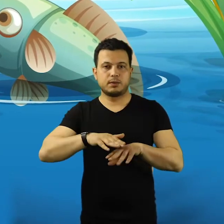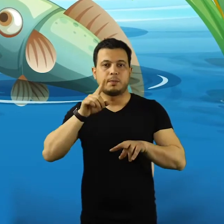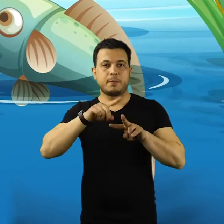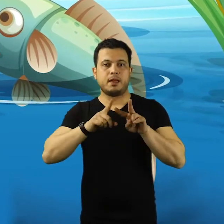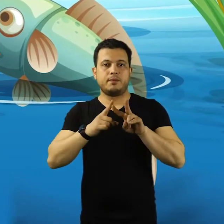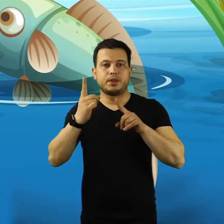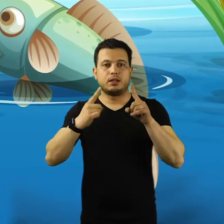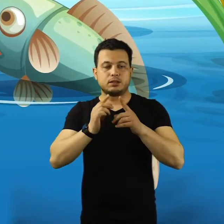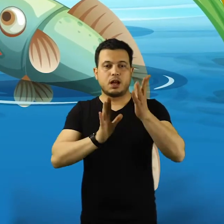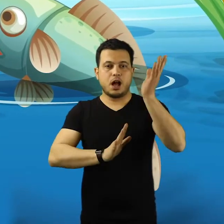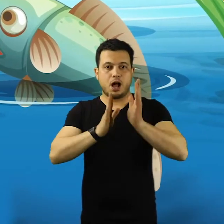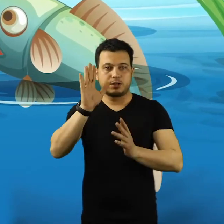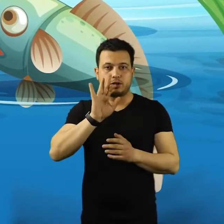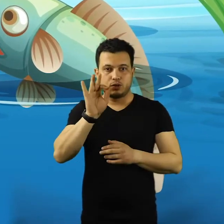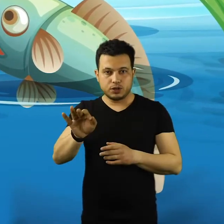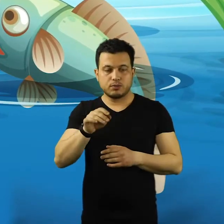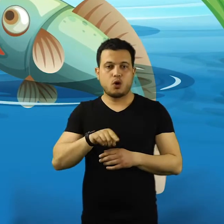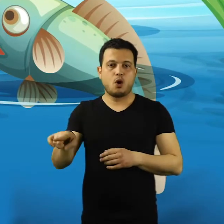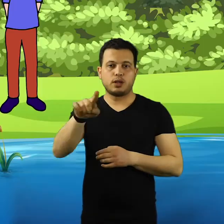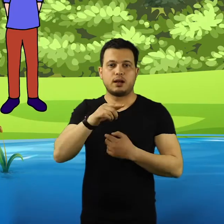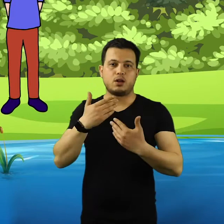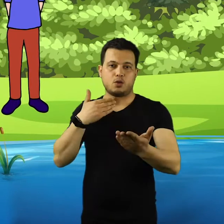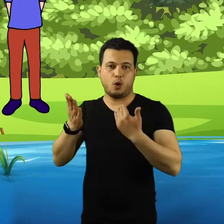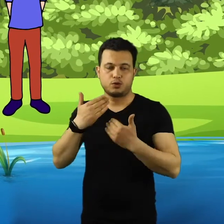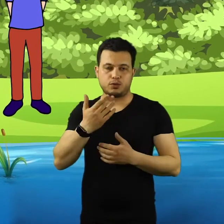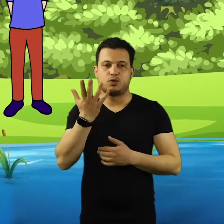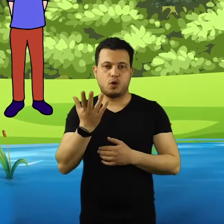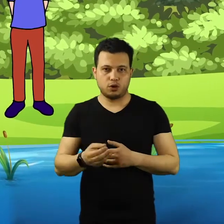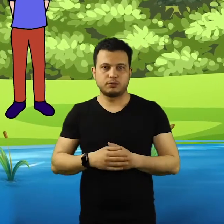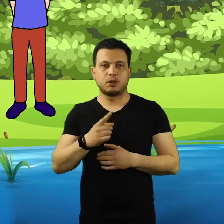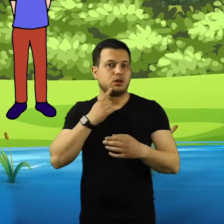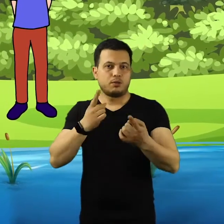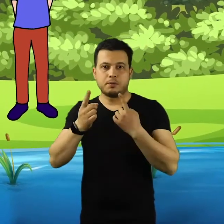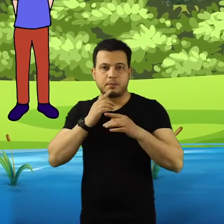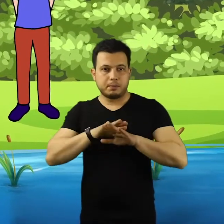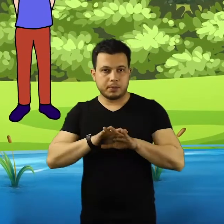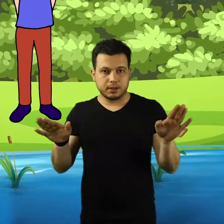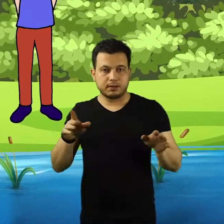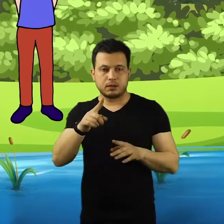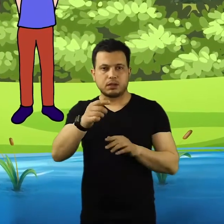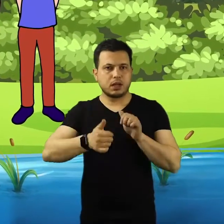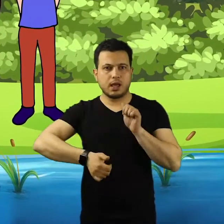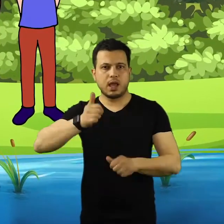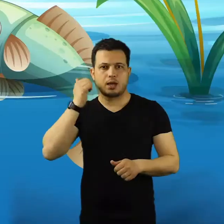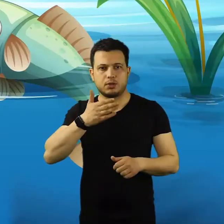ağaçlara ulaşıp onlarla konuştum Konuştunuz mu? Yoksa geri mi döndüler?